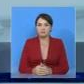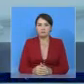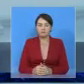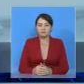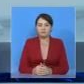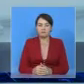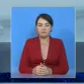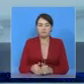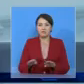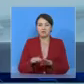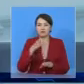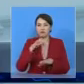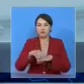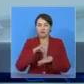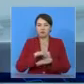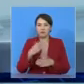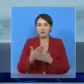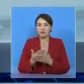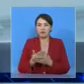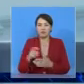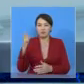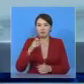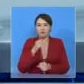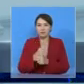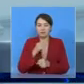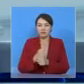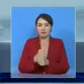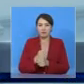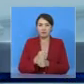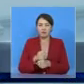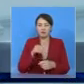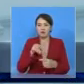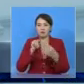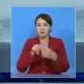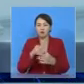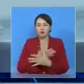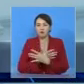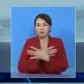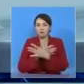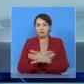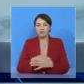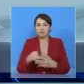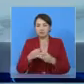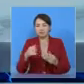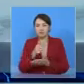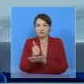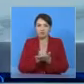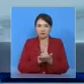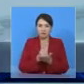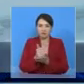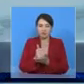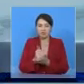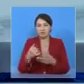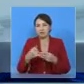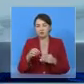В данное время акиматом области принимаются меры по химической обработке против лугового мотылька на землях государственного запаса и